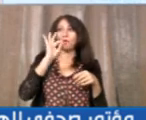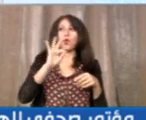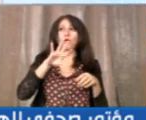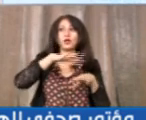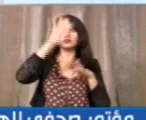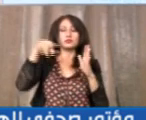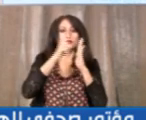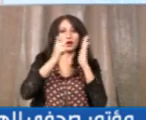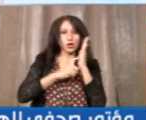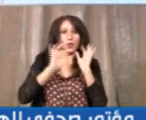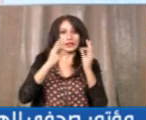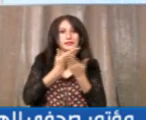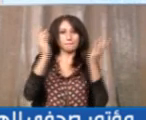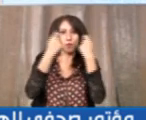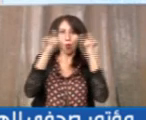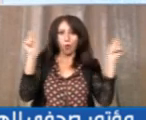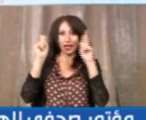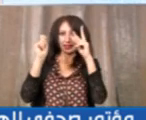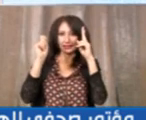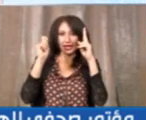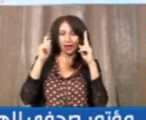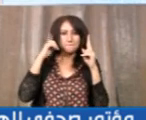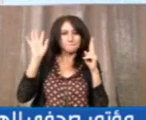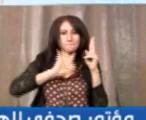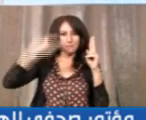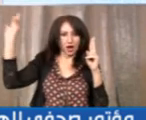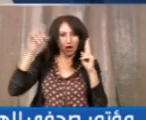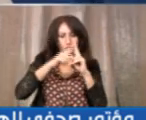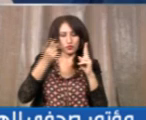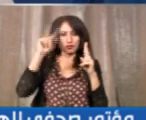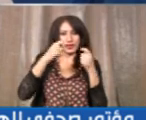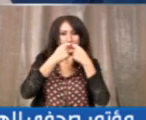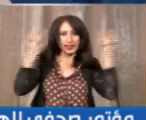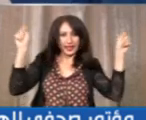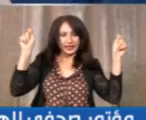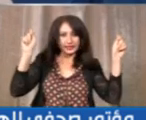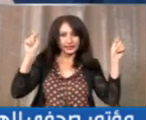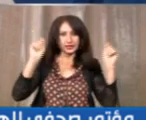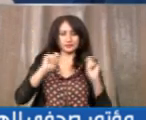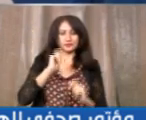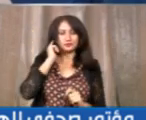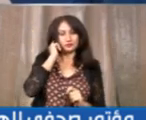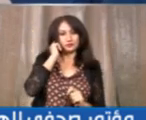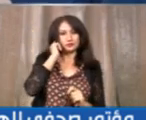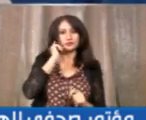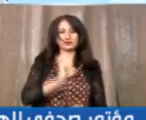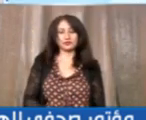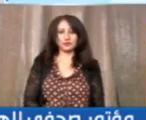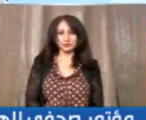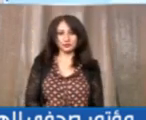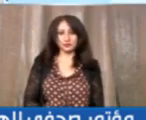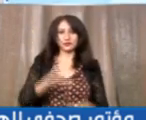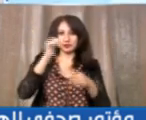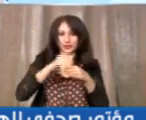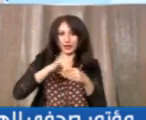تستوجب القانون نشرها في جاريتي وسائل الانتشار بالاضافه للجريده الرسميه للهيئه الوطنيه للانتخابات